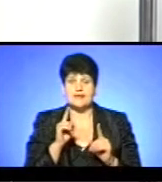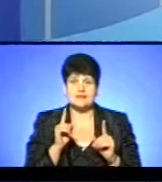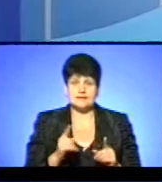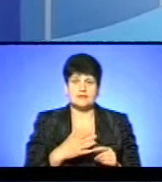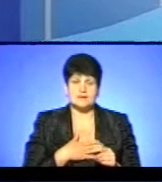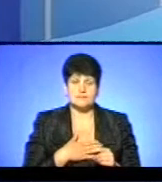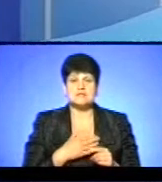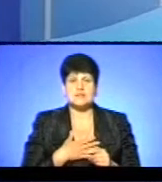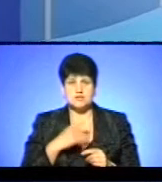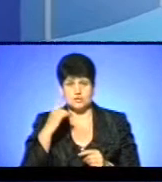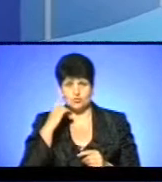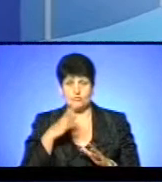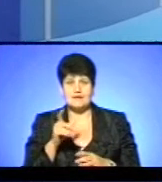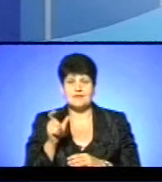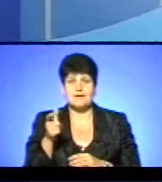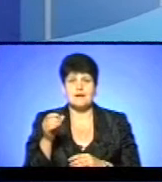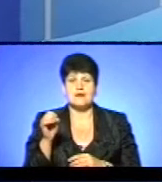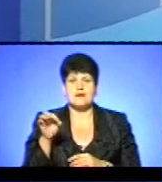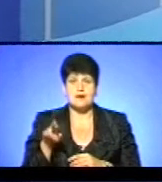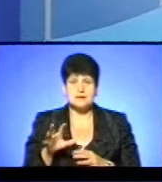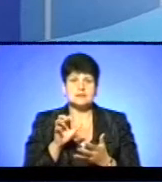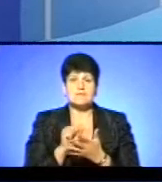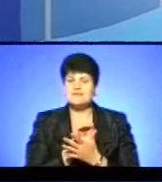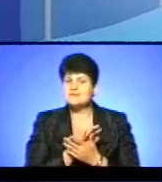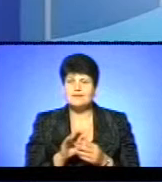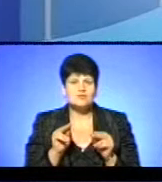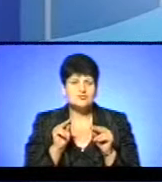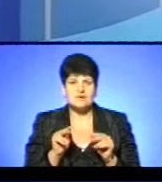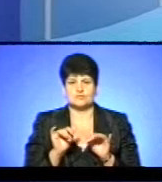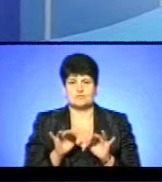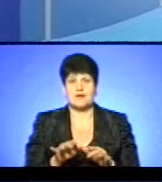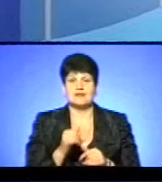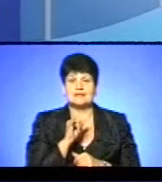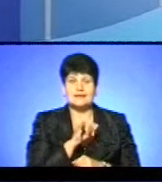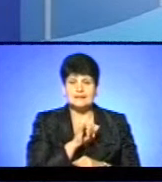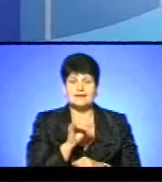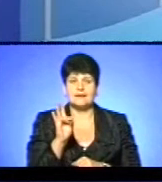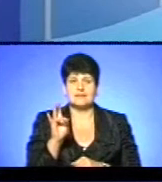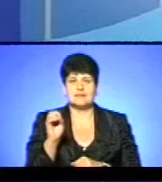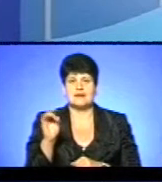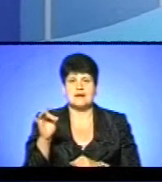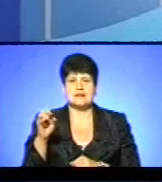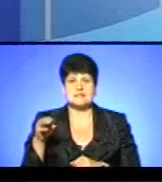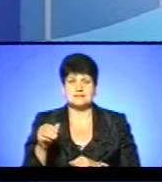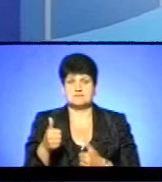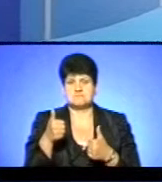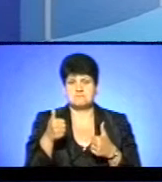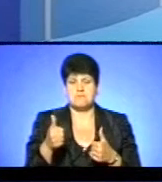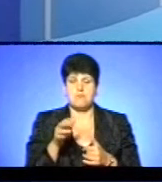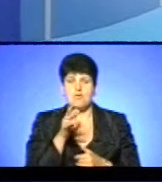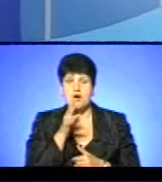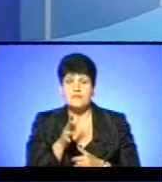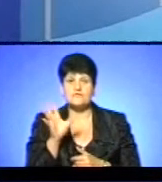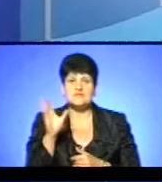наклепів, це наша думка, тобто єгеря займаються нечесною справою, і для них нерест – це дуже гарна пора, тому що всі рибаки на